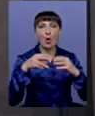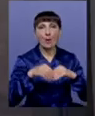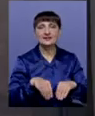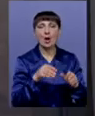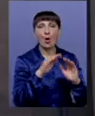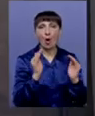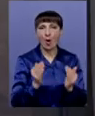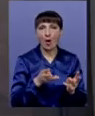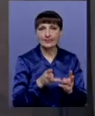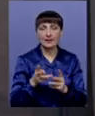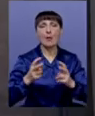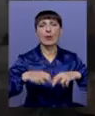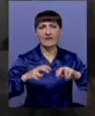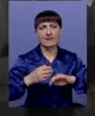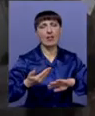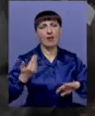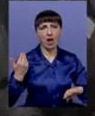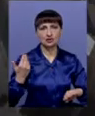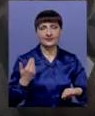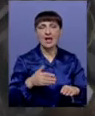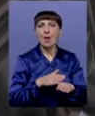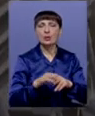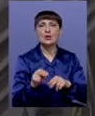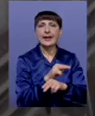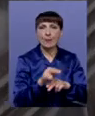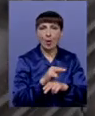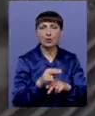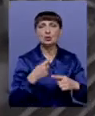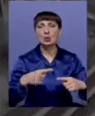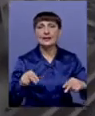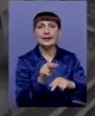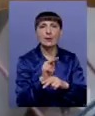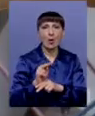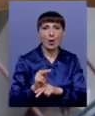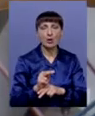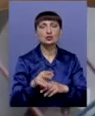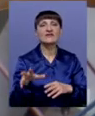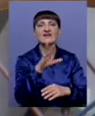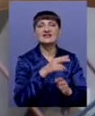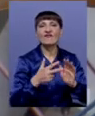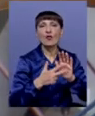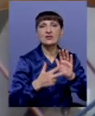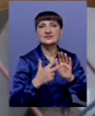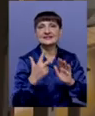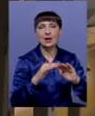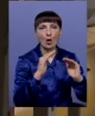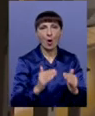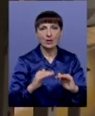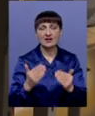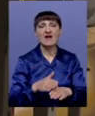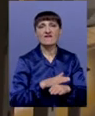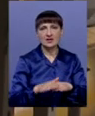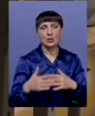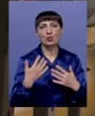котельного хозяйства проверили заблаговременно. Капитальный ремонт и иные профилактические работы во всех 83 котельных выполнены